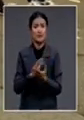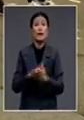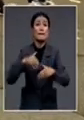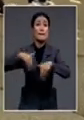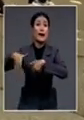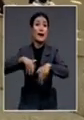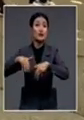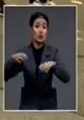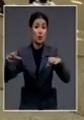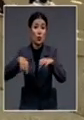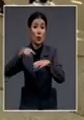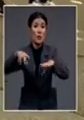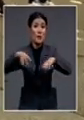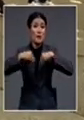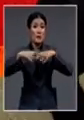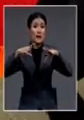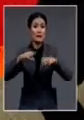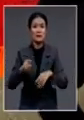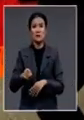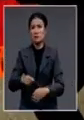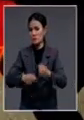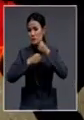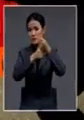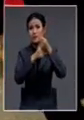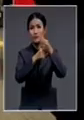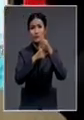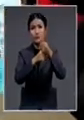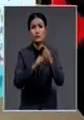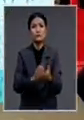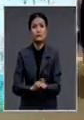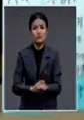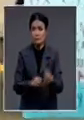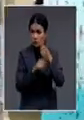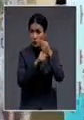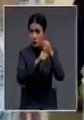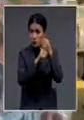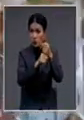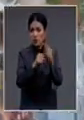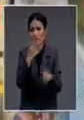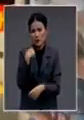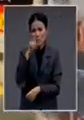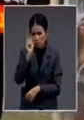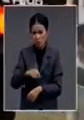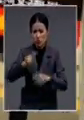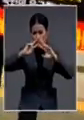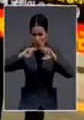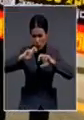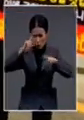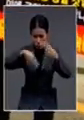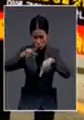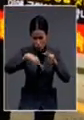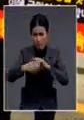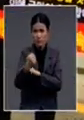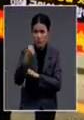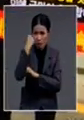าย10คนมีการมารวมตัวเพื่อประท้วงอยู่ด้านหน้าสำนักงานอัยการด้วยนะคะเรียกร้องให้ตรวจสอบเรื่องนี้อย่างเต็มที่